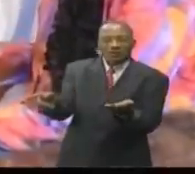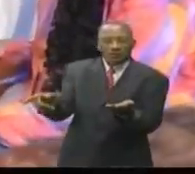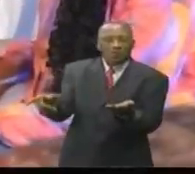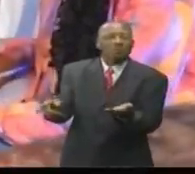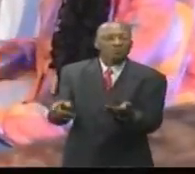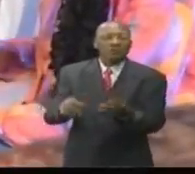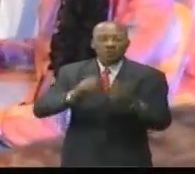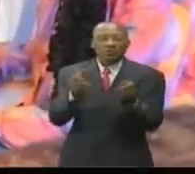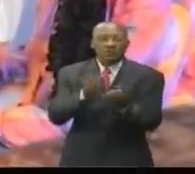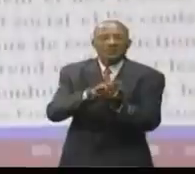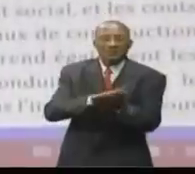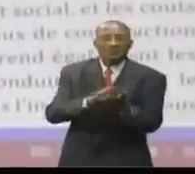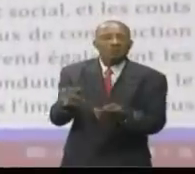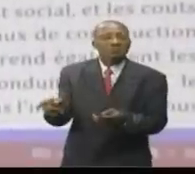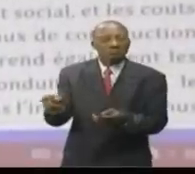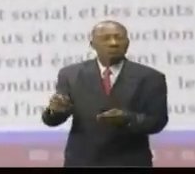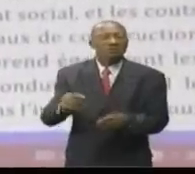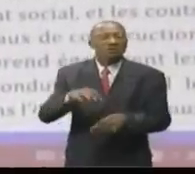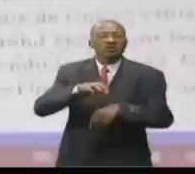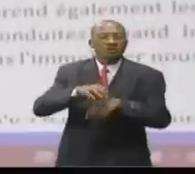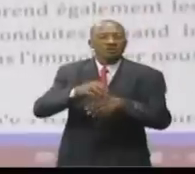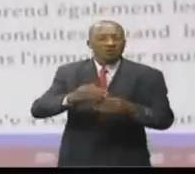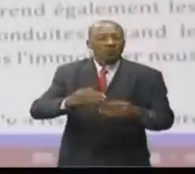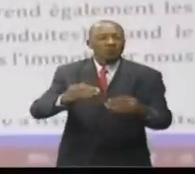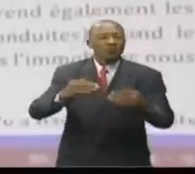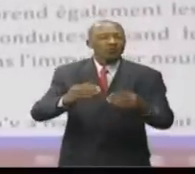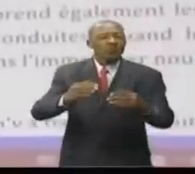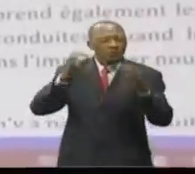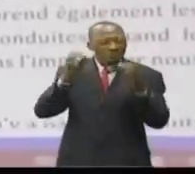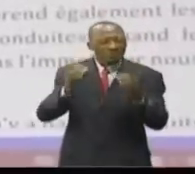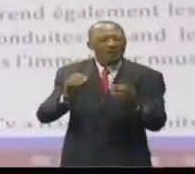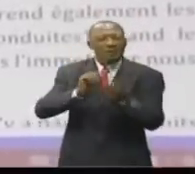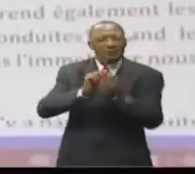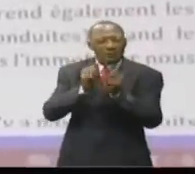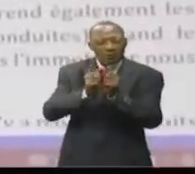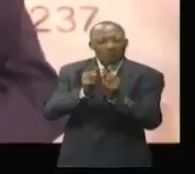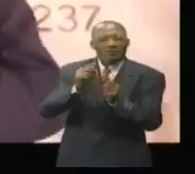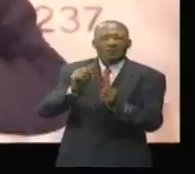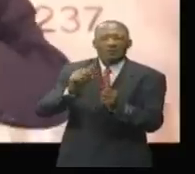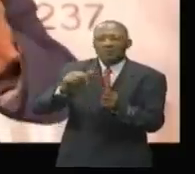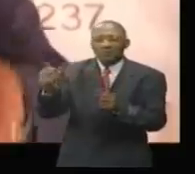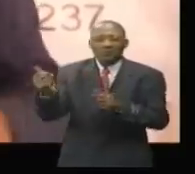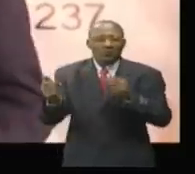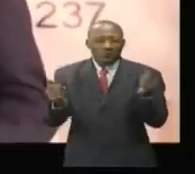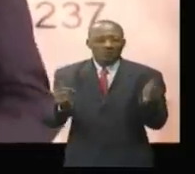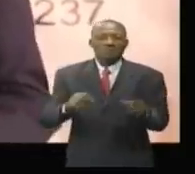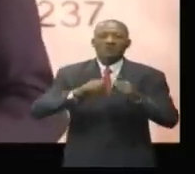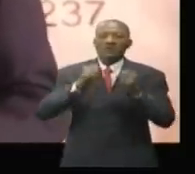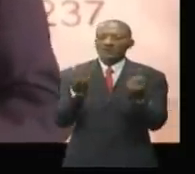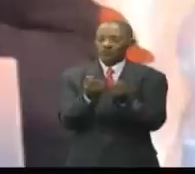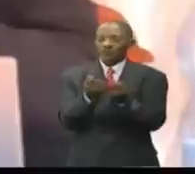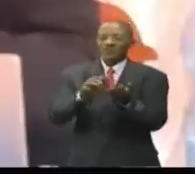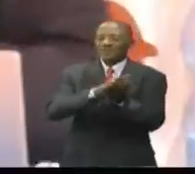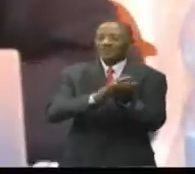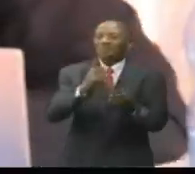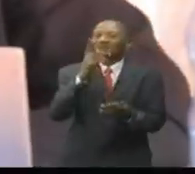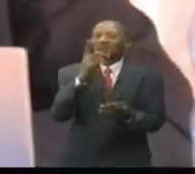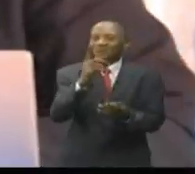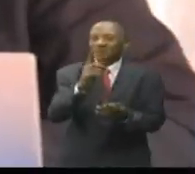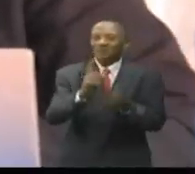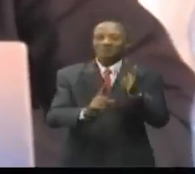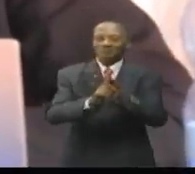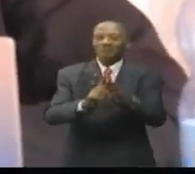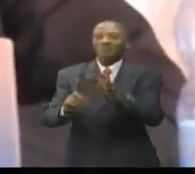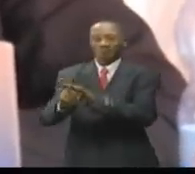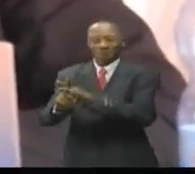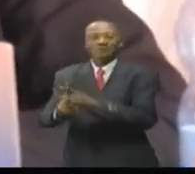En plus de la silou et la sinate, deux autres cimenteries ont vu le jour. Un autre orateur, c'est le professeur